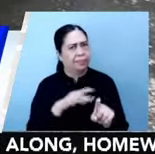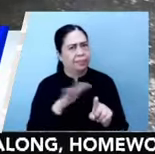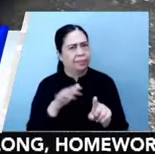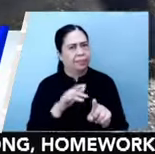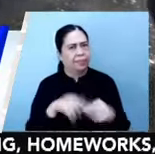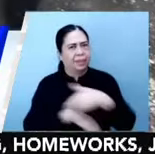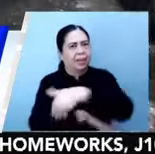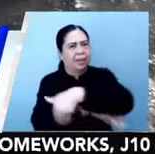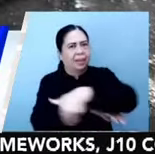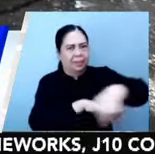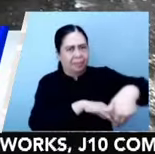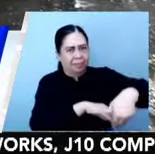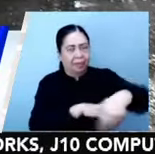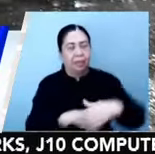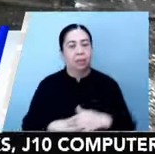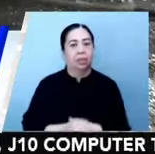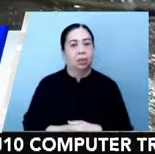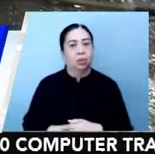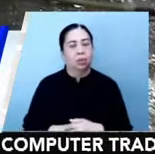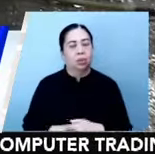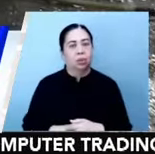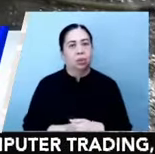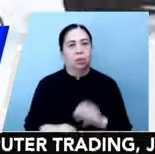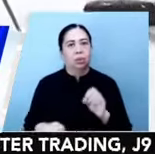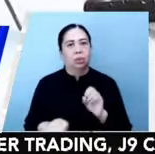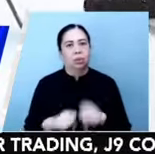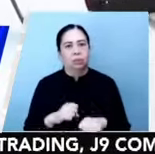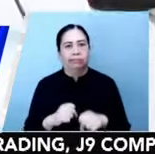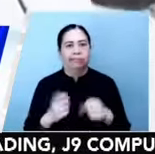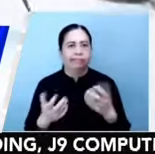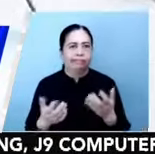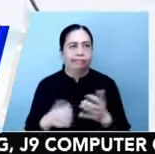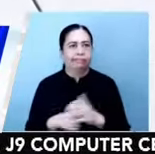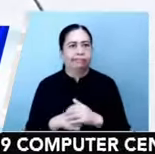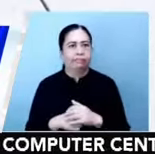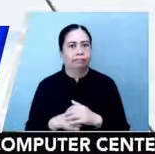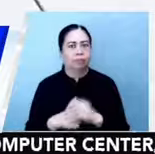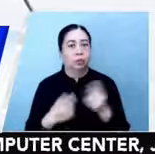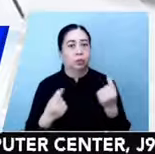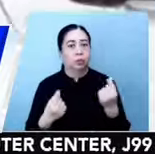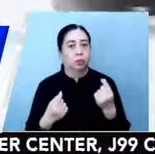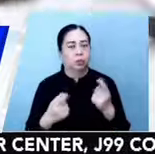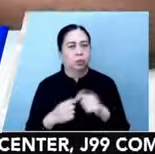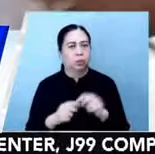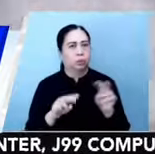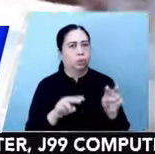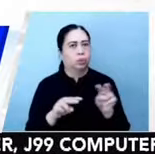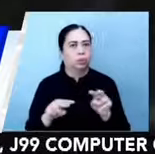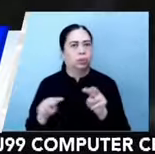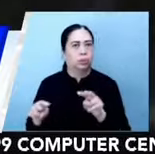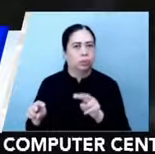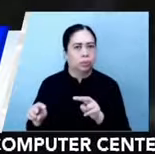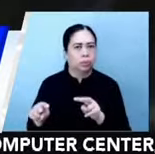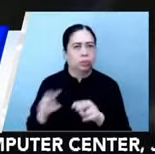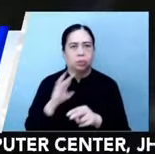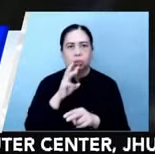po, minsan kinakailangan po namin mag-monitor ng supply ng tubig. Tapos